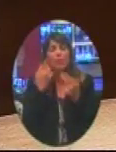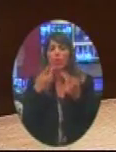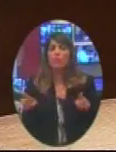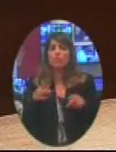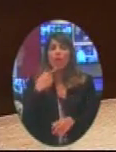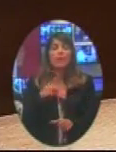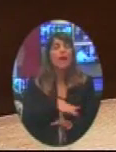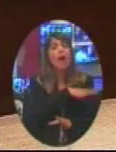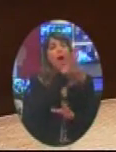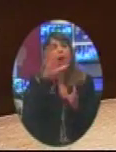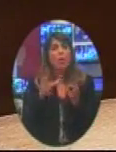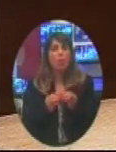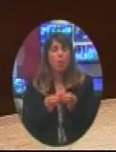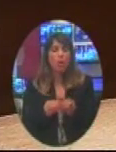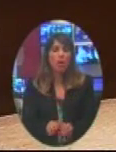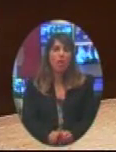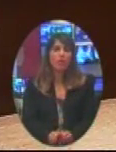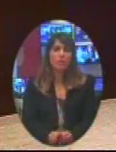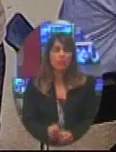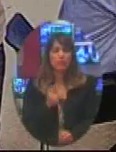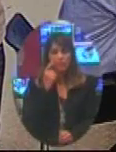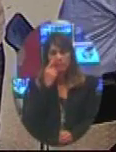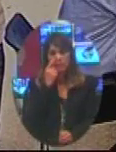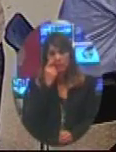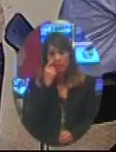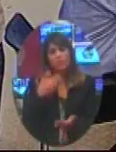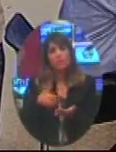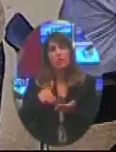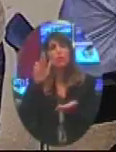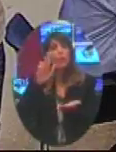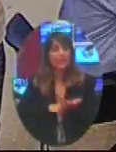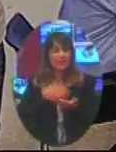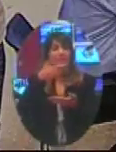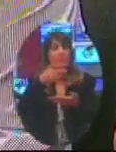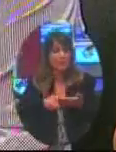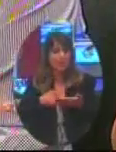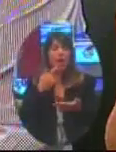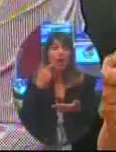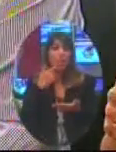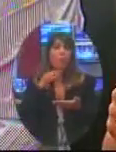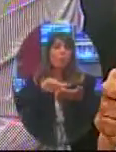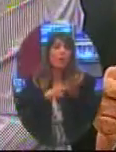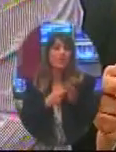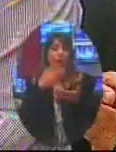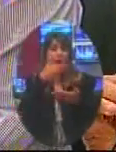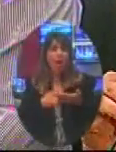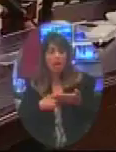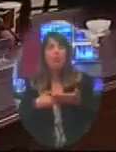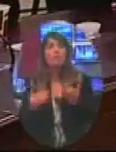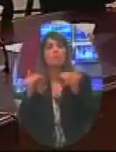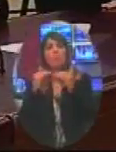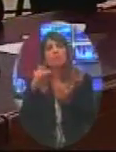על השולחן ולהסיר את העננה. אלשיך הצדיק את המסמך ואמר כי הוא נעשה כדי לעמוד בהנחיות של היועץ המשפטי